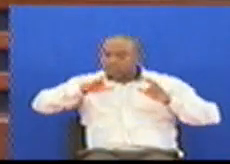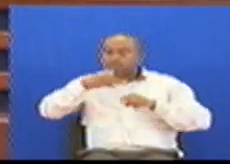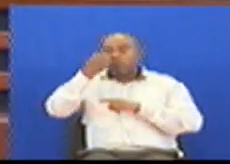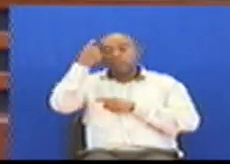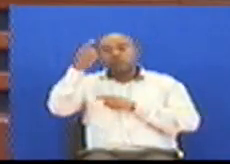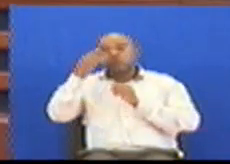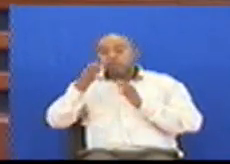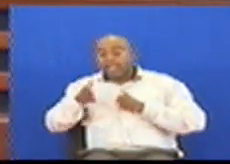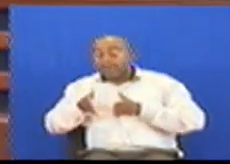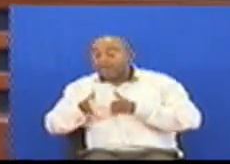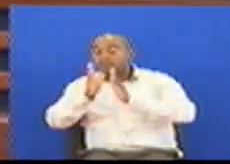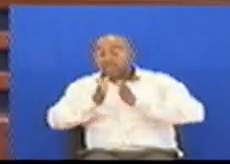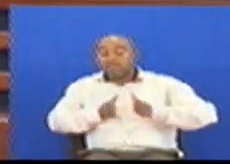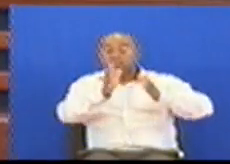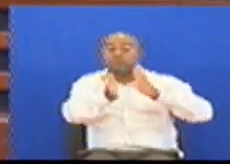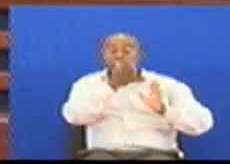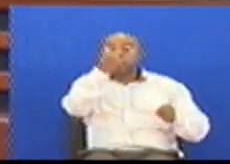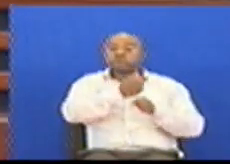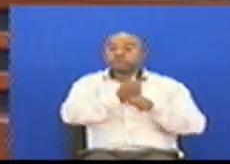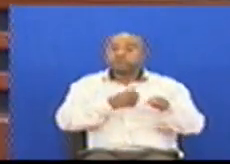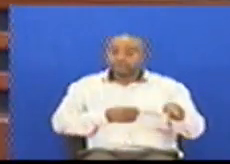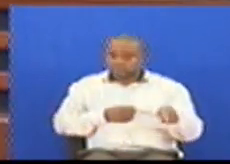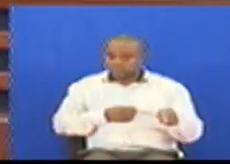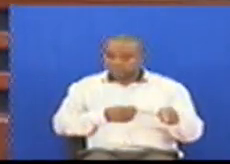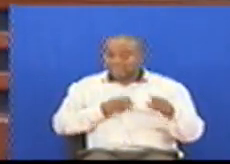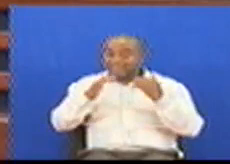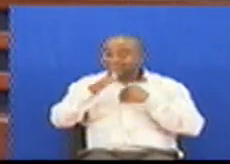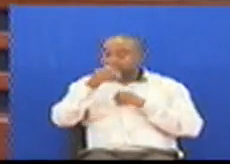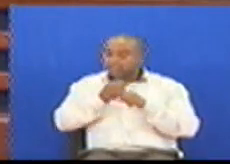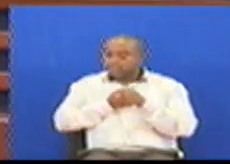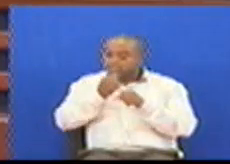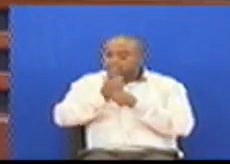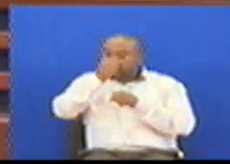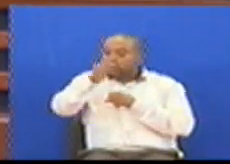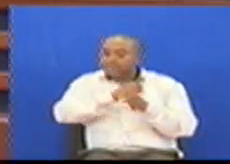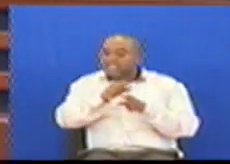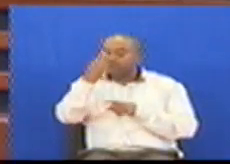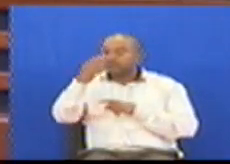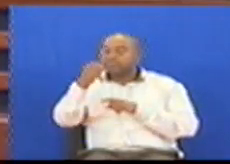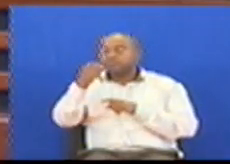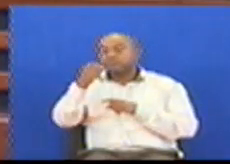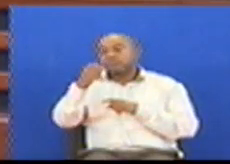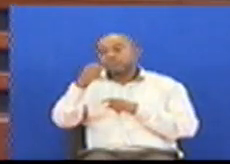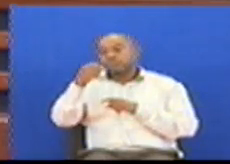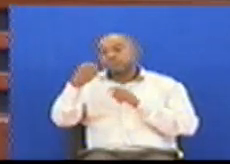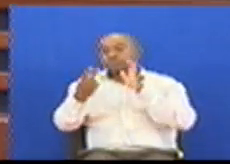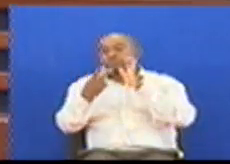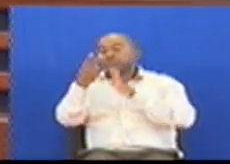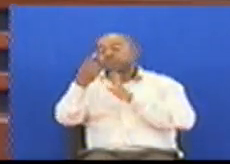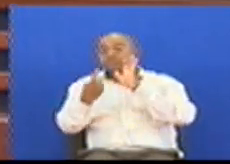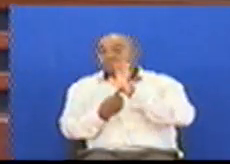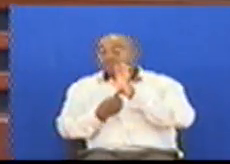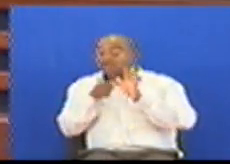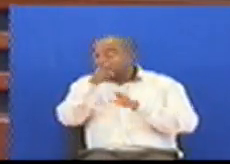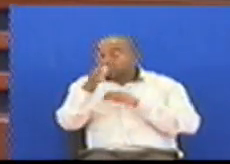ambazo wameanza kuzishughulikia na zinazotakiwa kushughulikiwa zaidi ya kilomita 1026. Mheshimiwa Naibu Spika, hili sio jambo